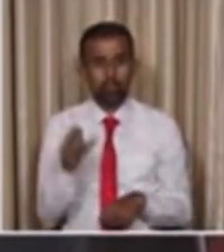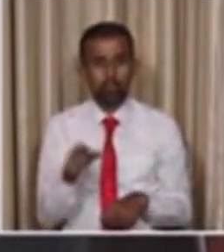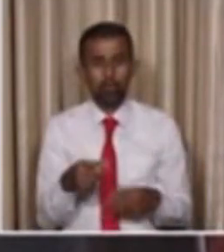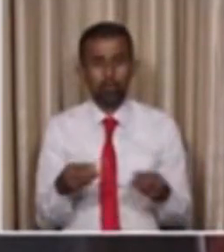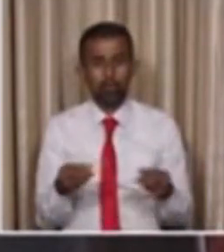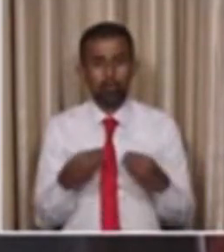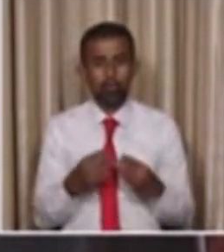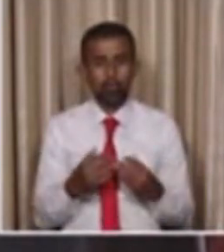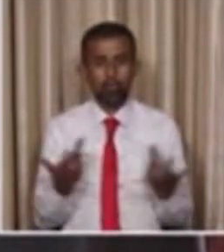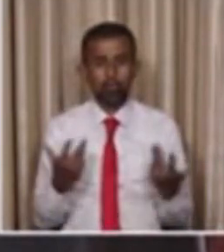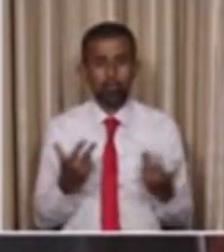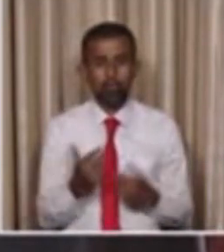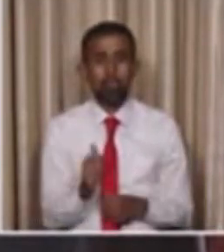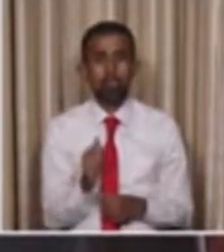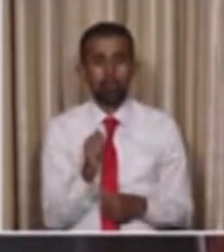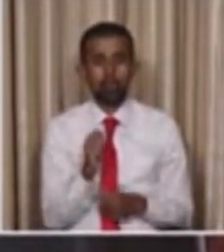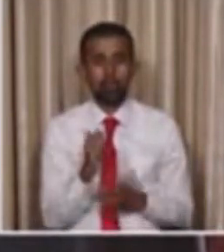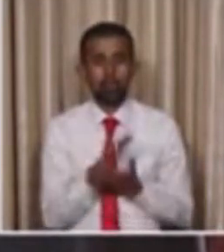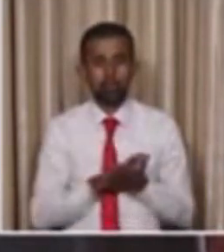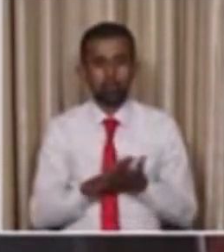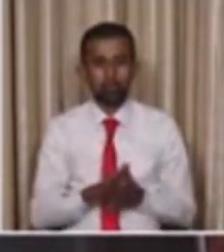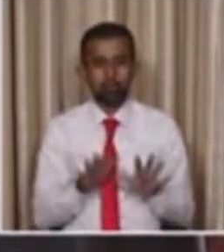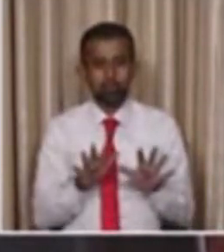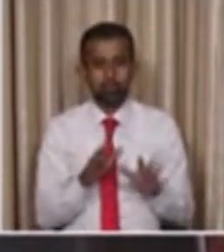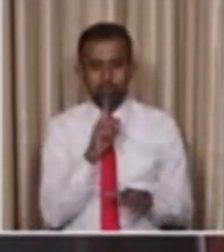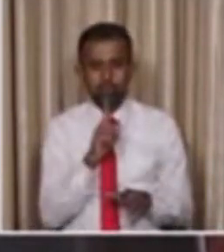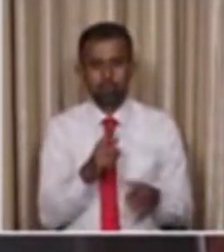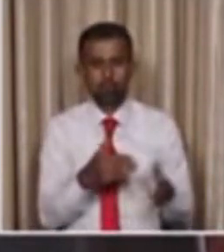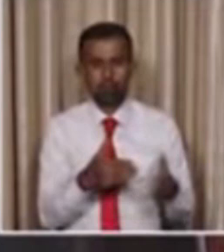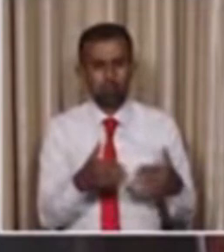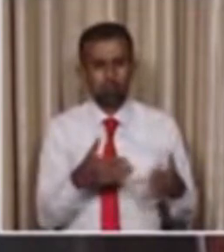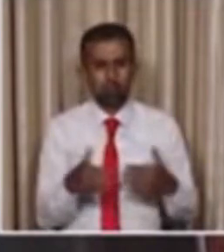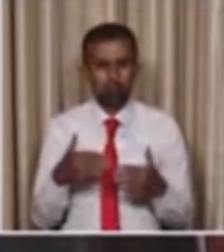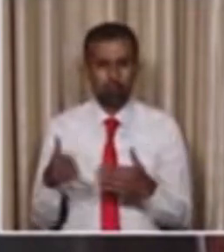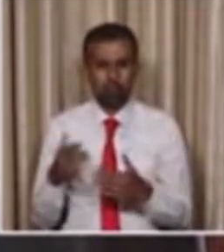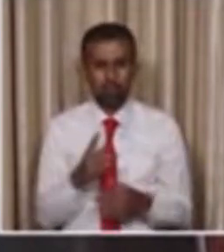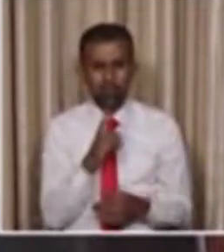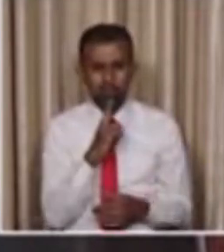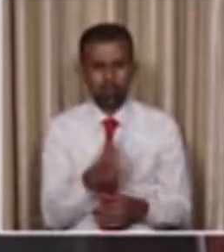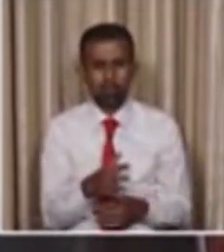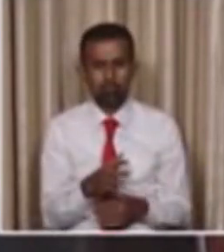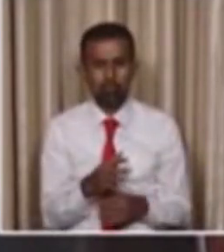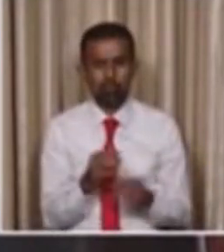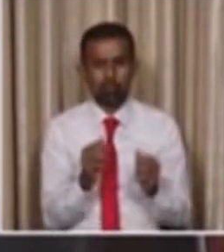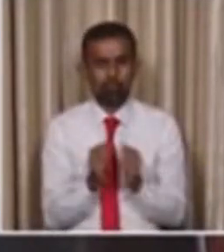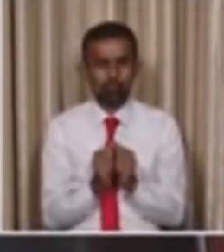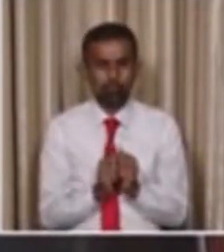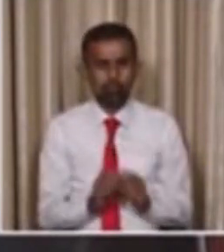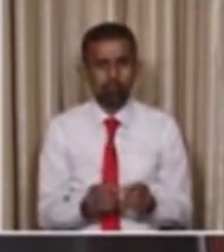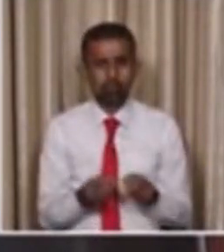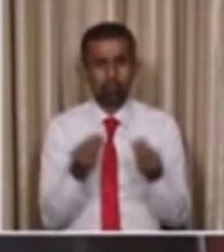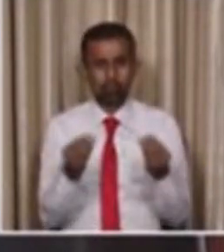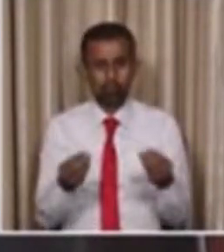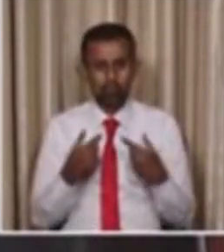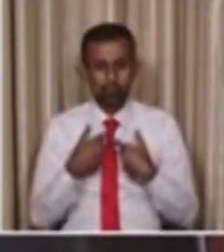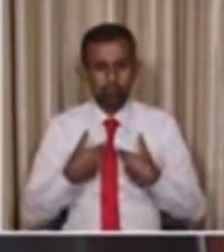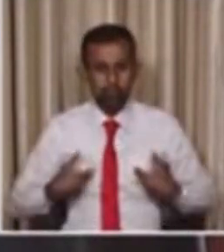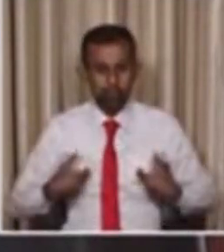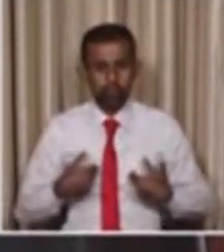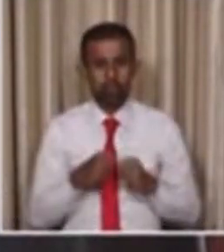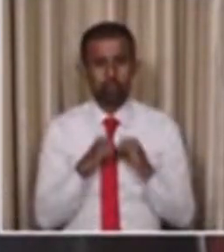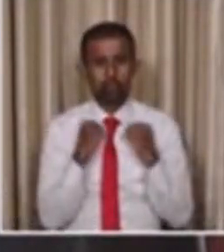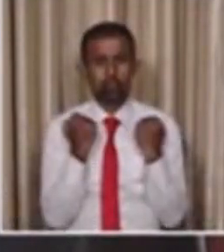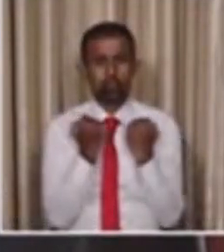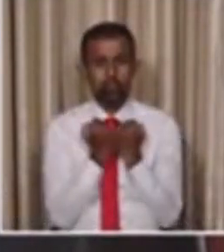භාරගත්තේ නැත්තේ කියන කාරණාව පැහැදිලි කරන්න. විවිධ දේවල් කිව්වා. විවිධ වැඩසටහන් එතුමාලා ඉදිරිපත් කළා. නීතිඥ සංගමේ